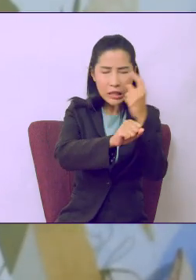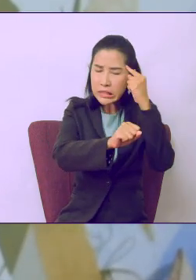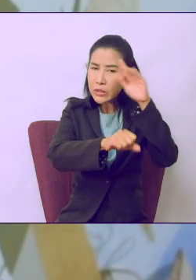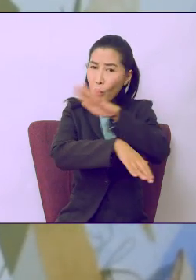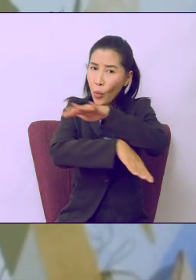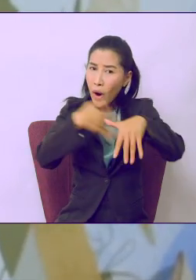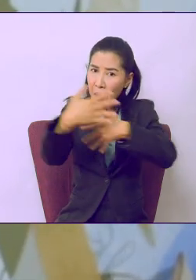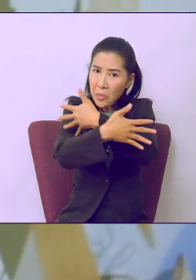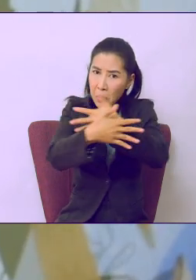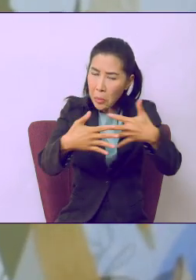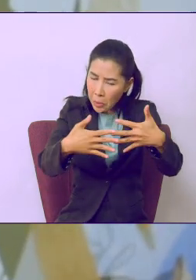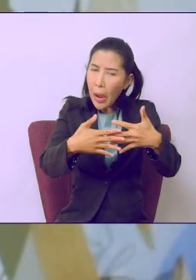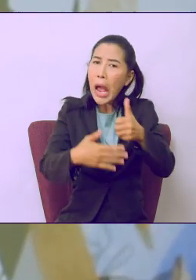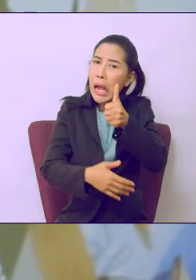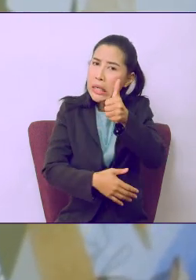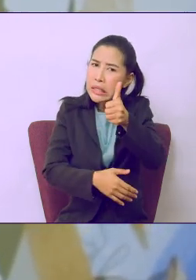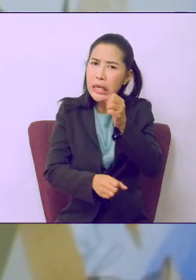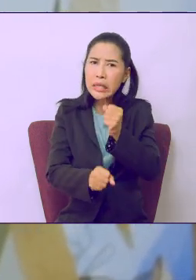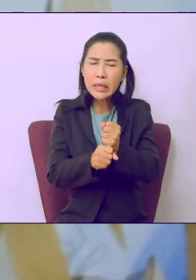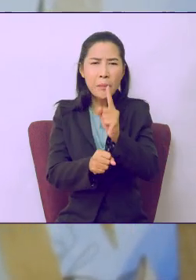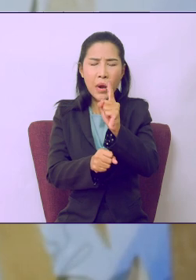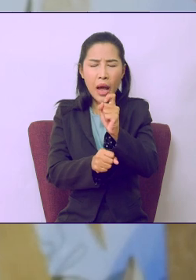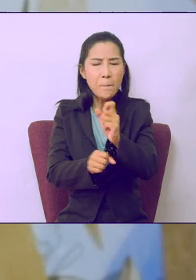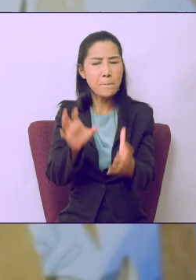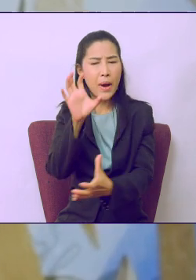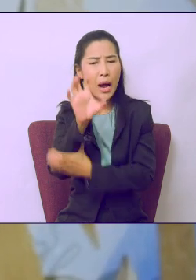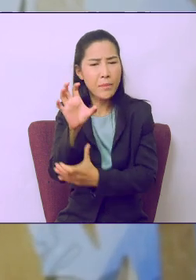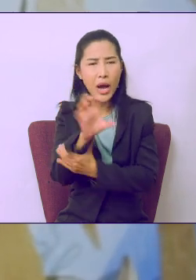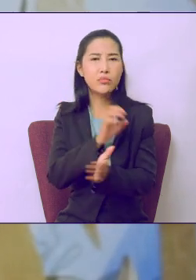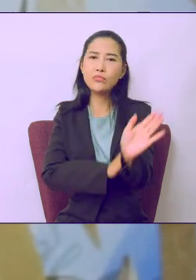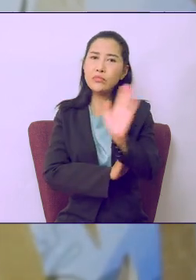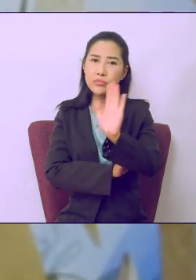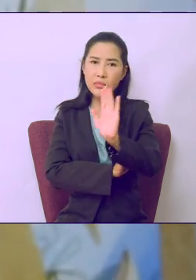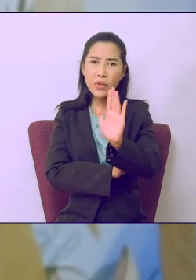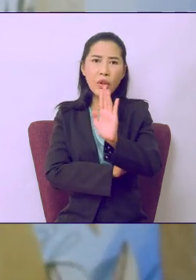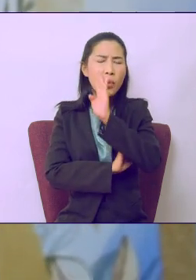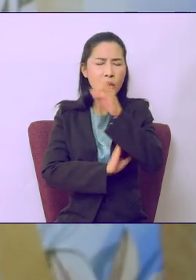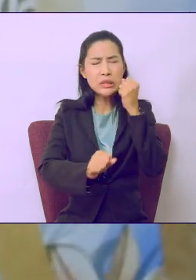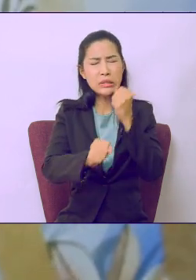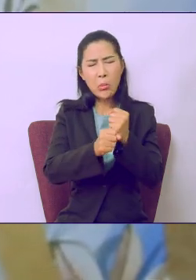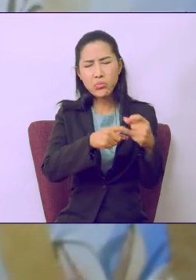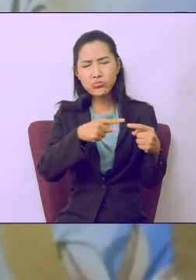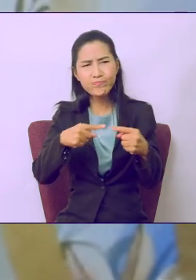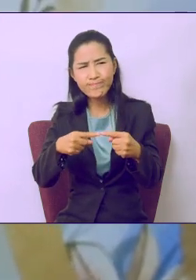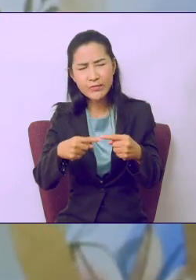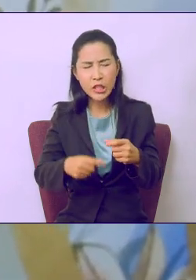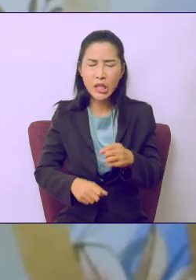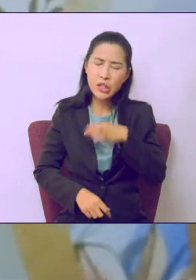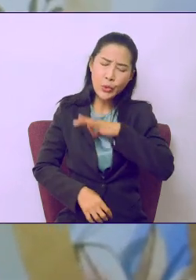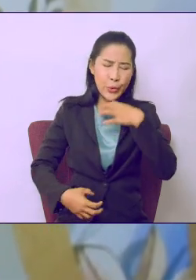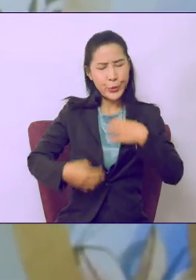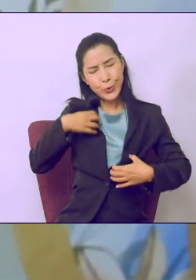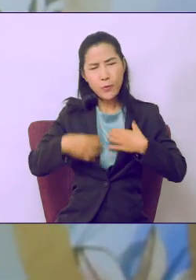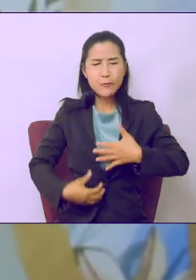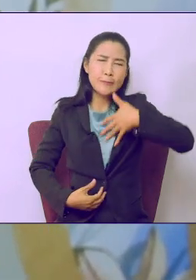แผนดีๆนะครับว่าถ้าไม่ได้แล้วเราไม่ต้องไปฟอสเ้ามากอย่างเมื่อกี้ดูแล้วว่าถ้าสมมติทำต่อไปเนี่ยน้องอาจจะรู้สึกหงุดหงิด